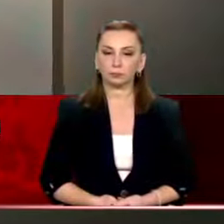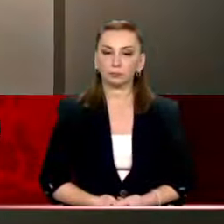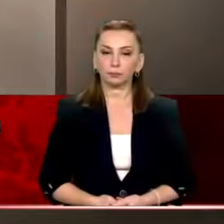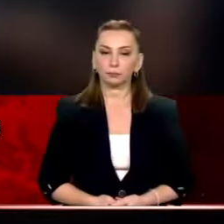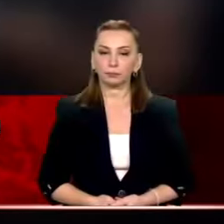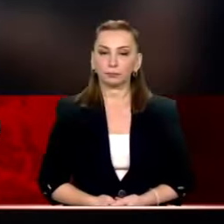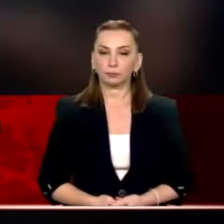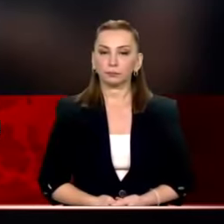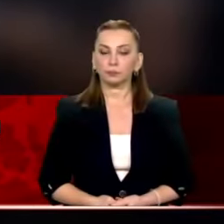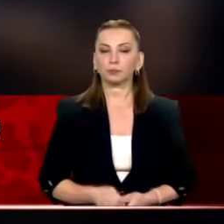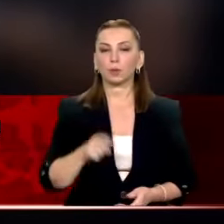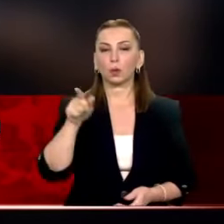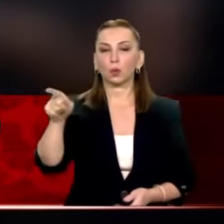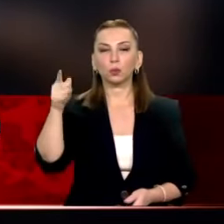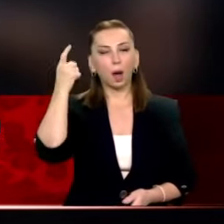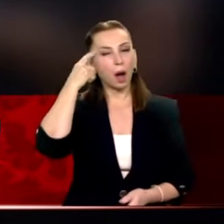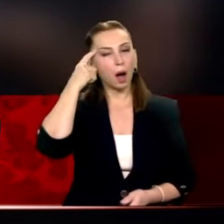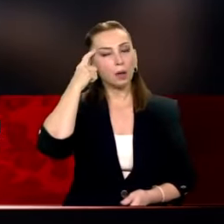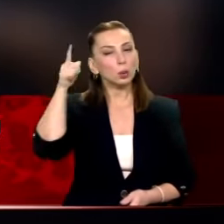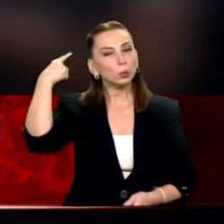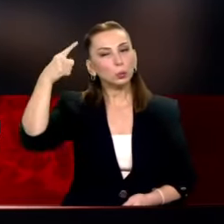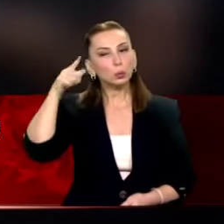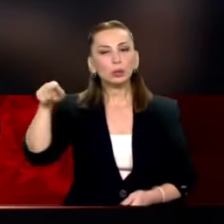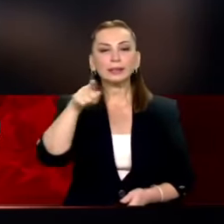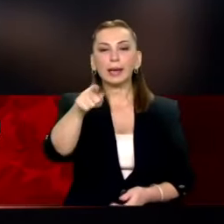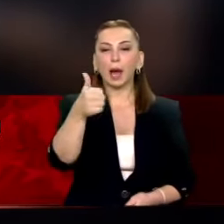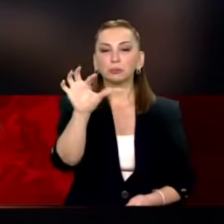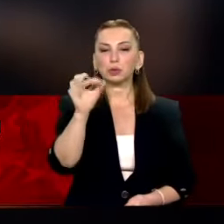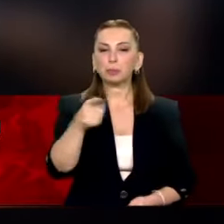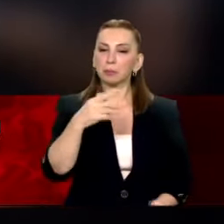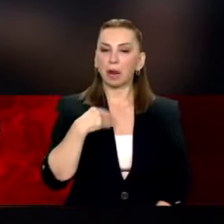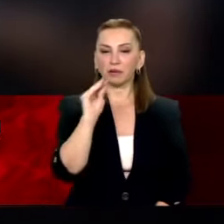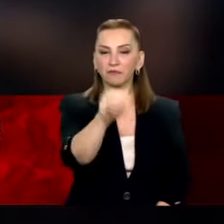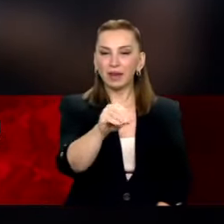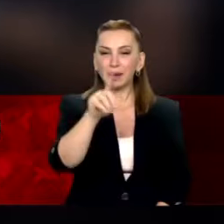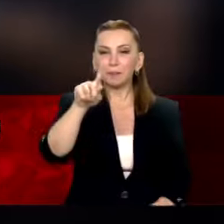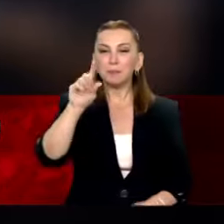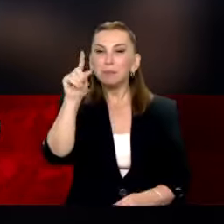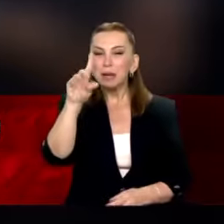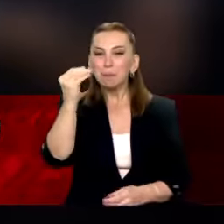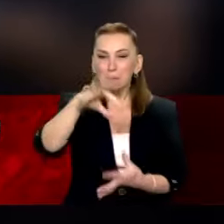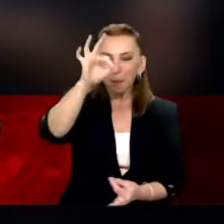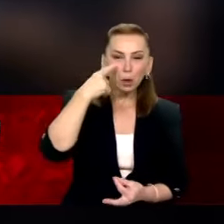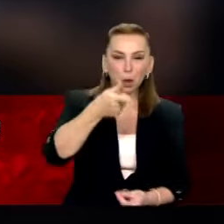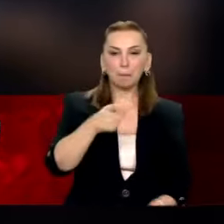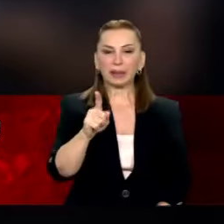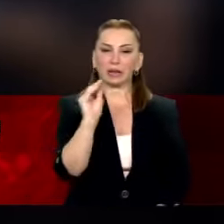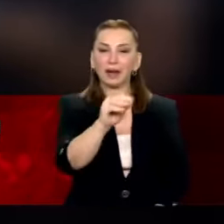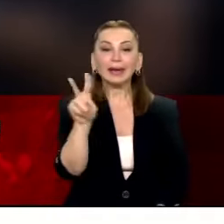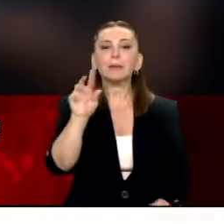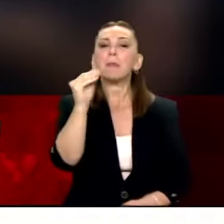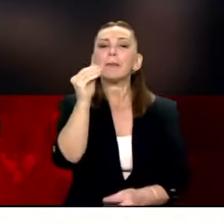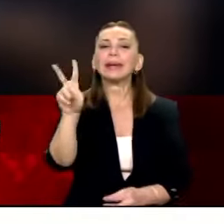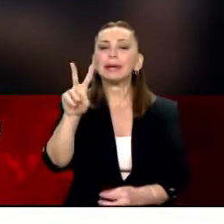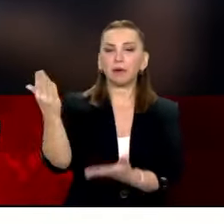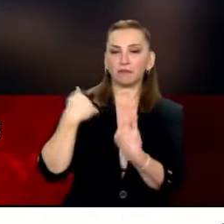çıkacak onun aklından şöyle bir şey geçiyor sana direkt 60.000 verelim vaka başı 1000 t'ye verelim diyor 20 tane getirdin